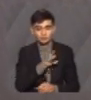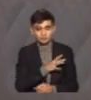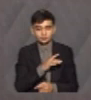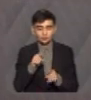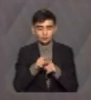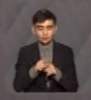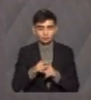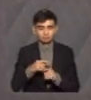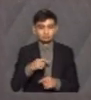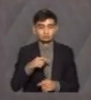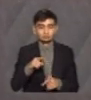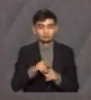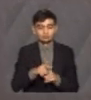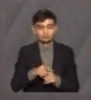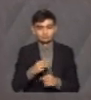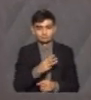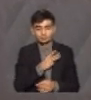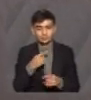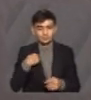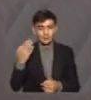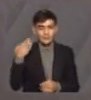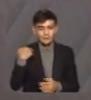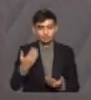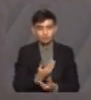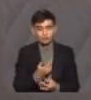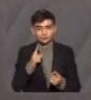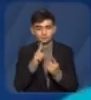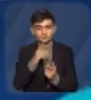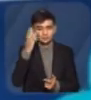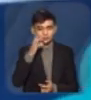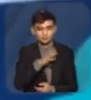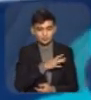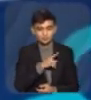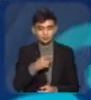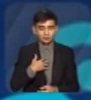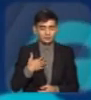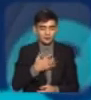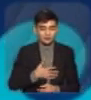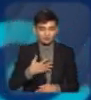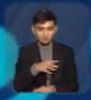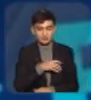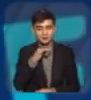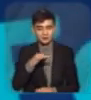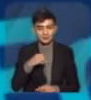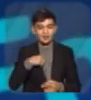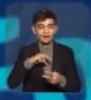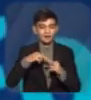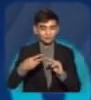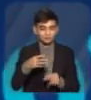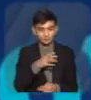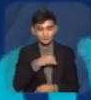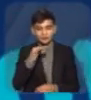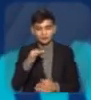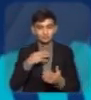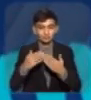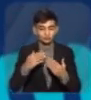необычное, то есть это встреча с кумиром детства вживую, это уже эмоции, а обняться с ним и успеть